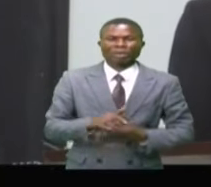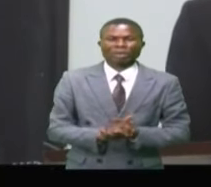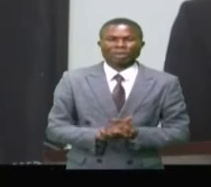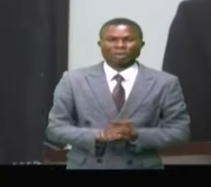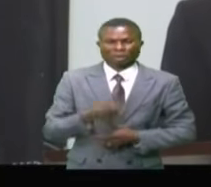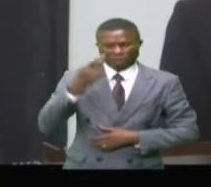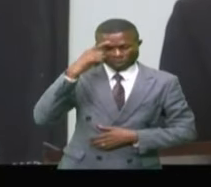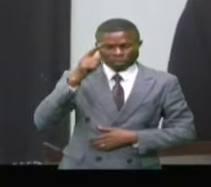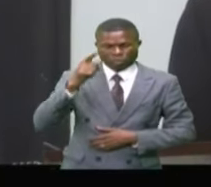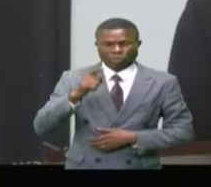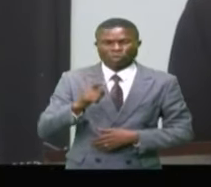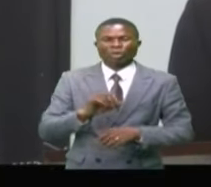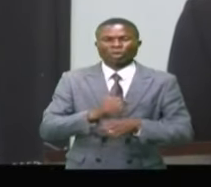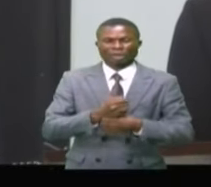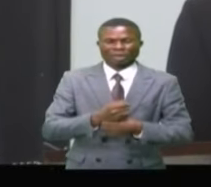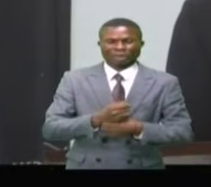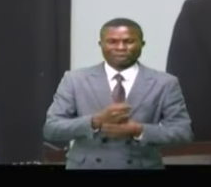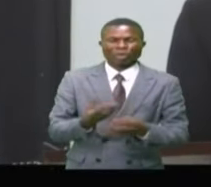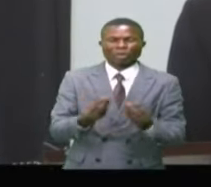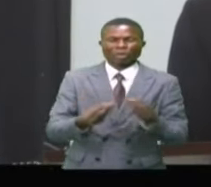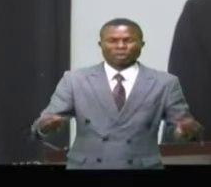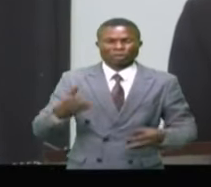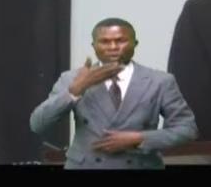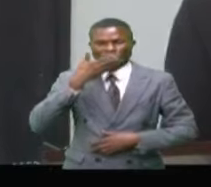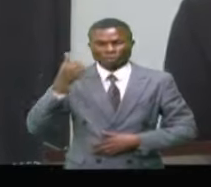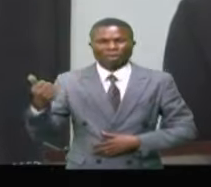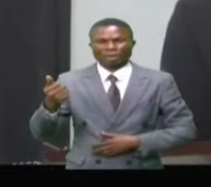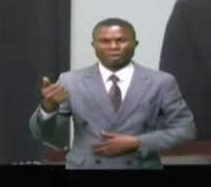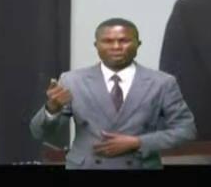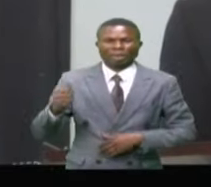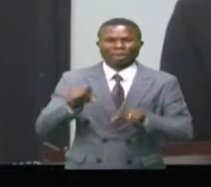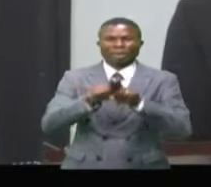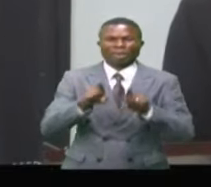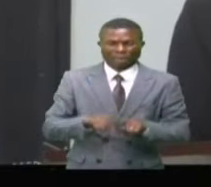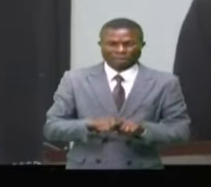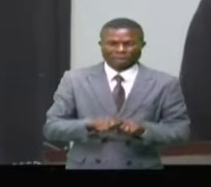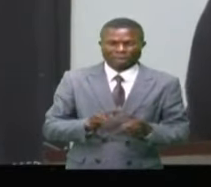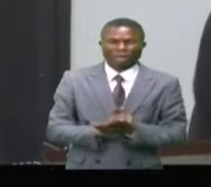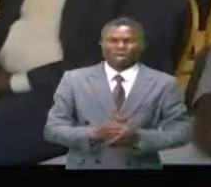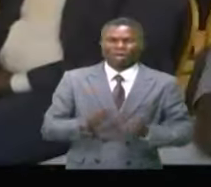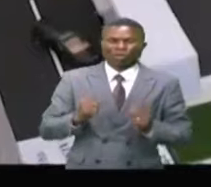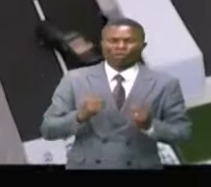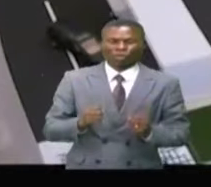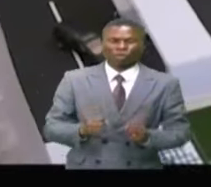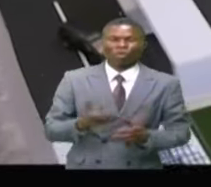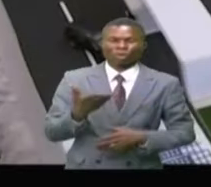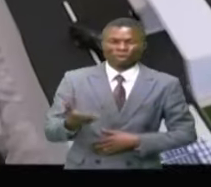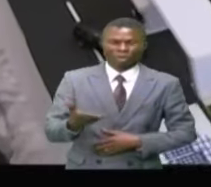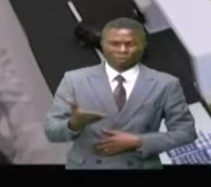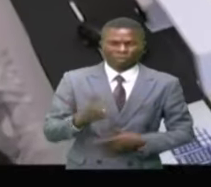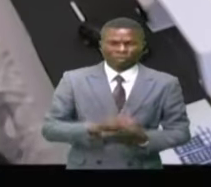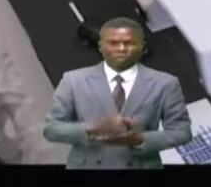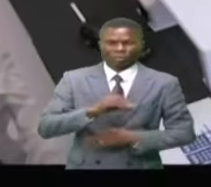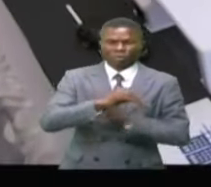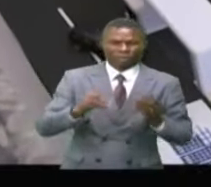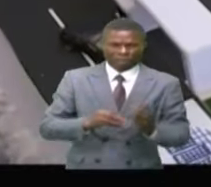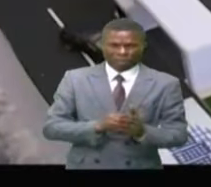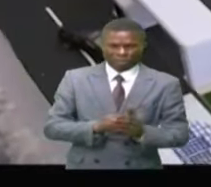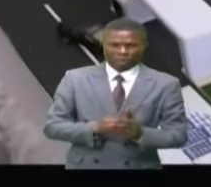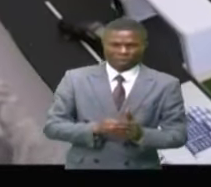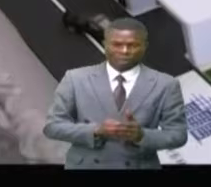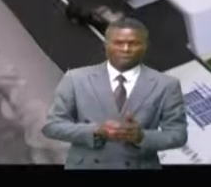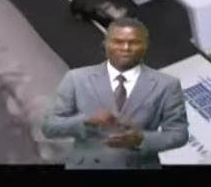pour obtenir des résolutions objectives, efficaces et durables. Le centre de négoce de